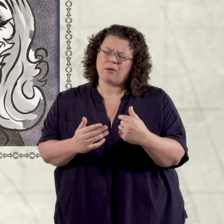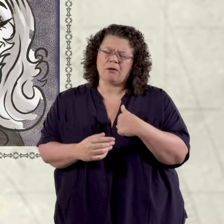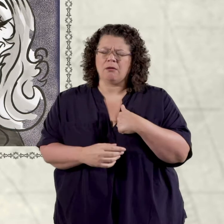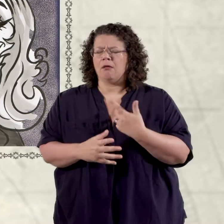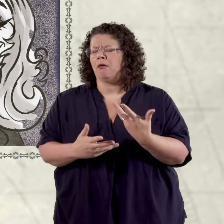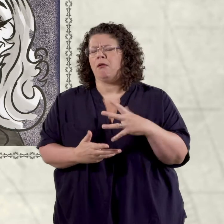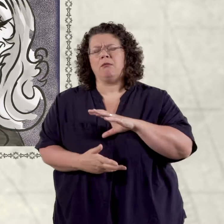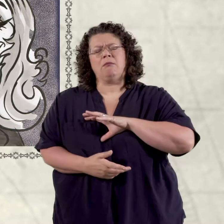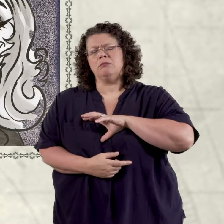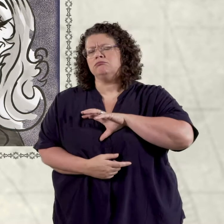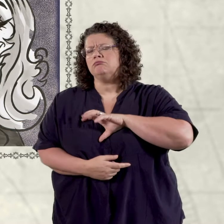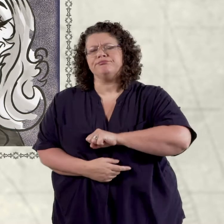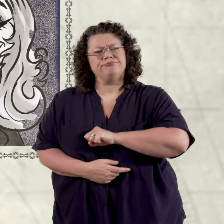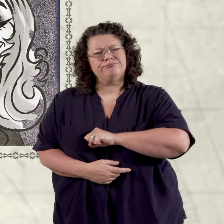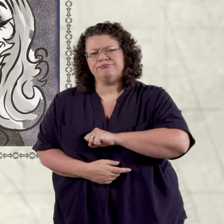Torodd hynny fy nghalon.